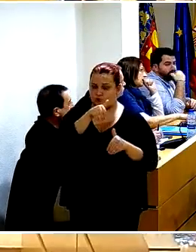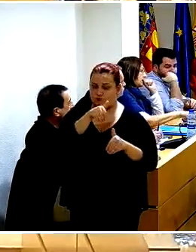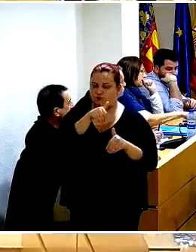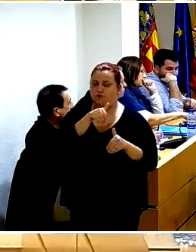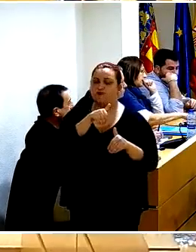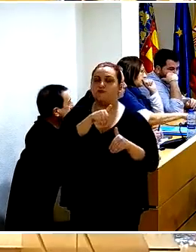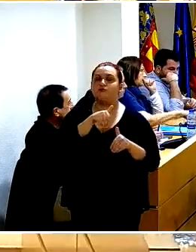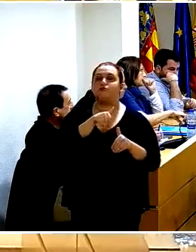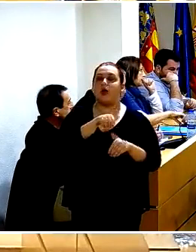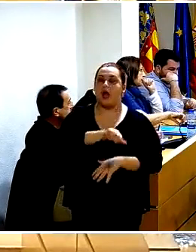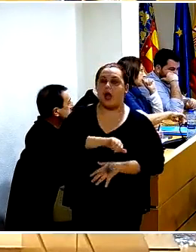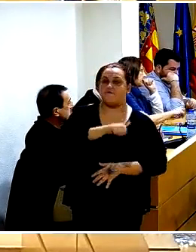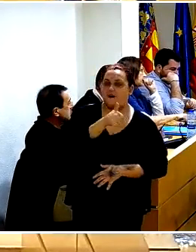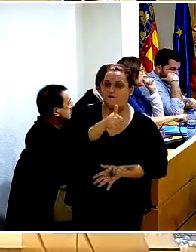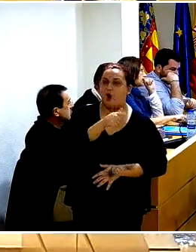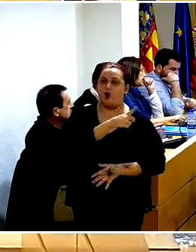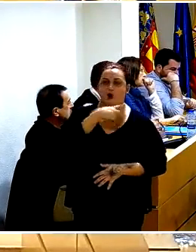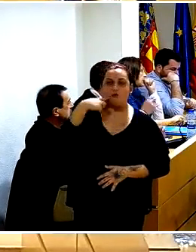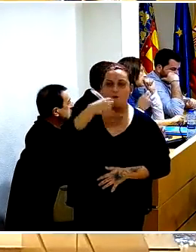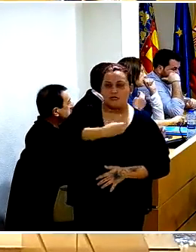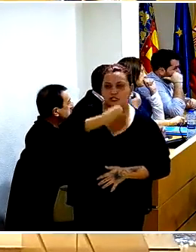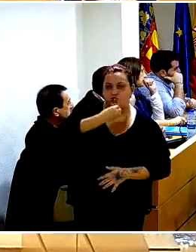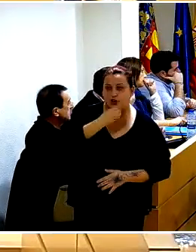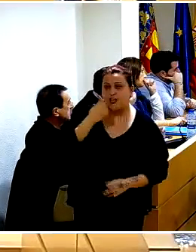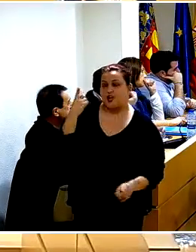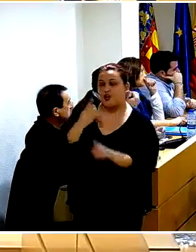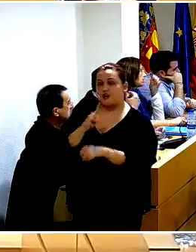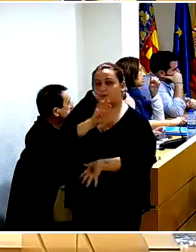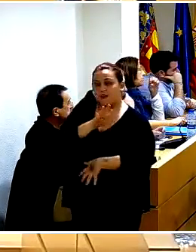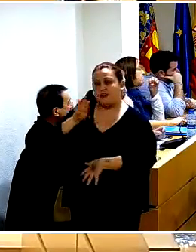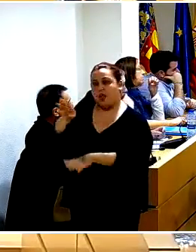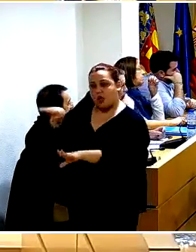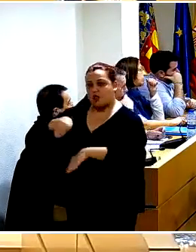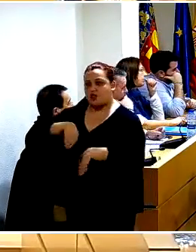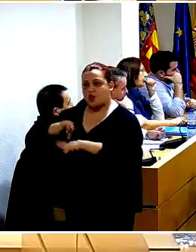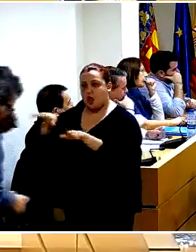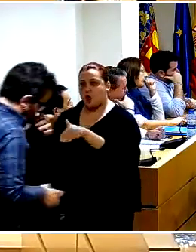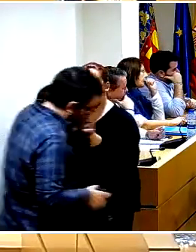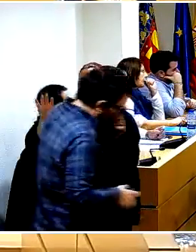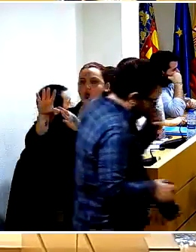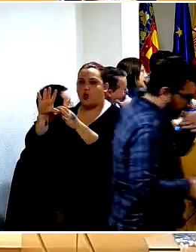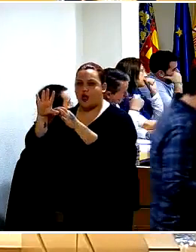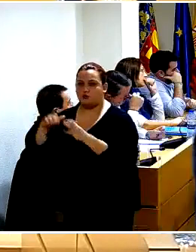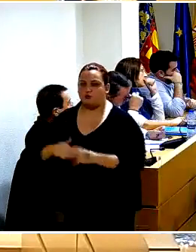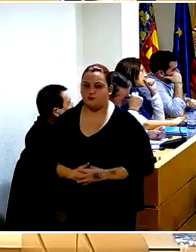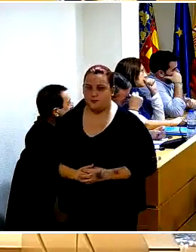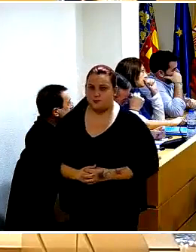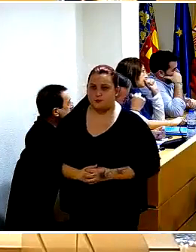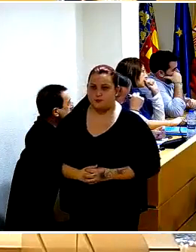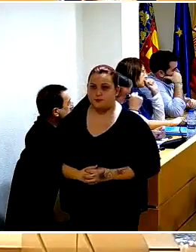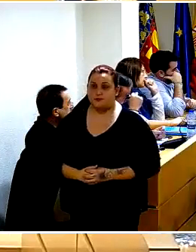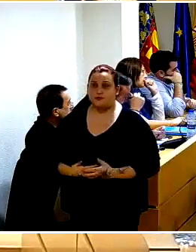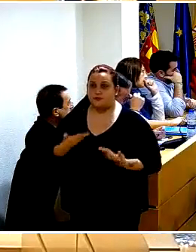de Compromís i PSOE, vots en contra del Partit Popular i una abstenció del grup Ciudadanos.